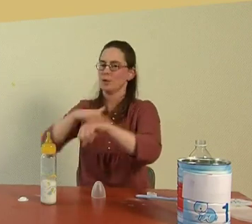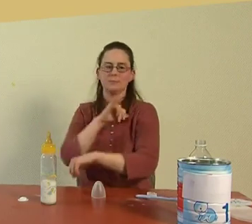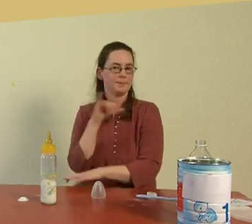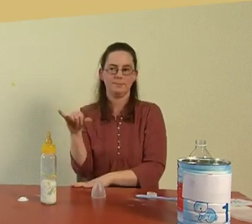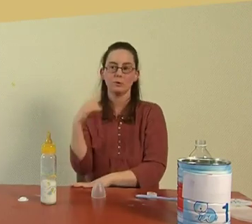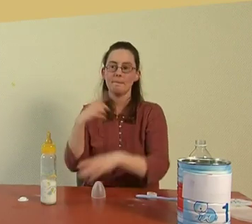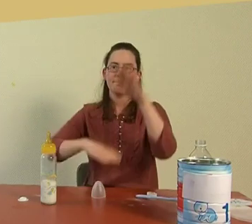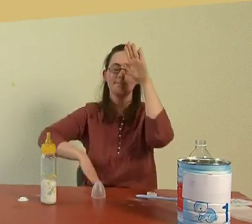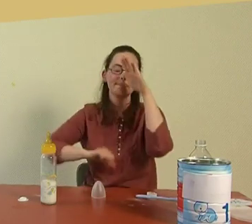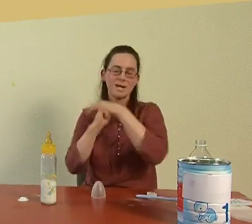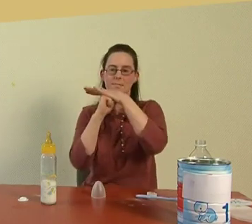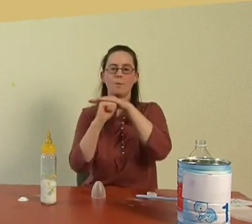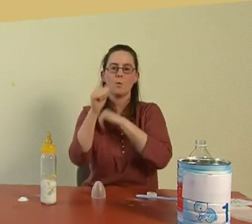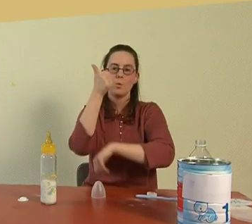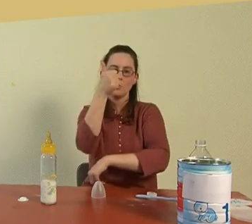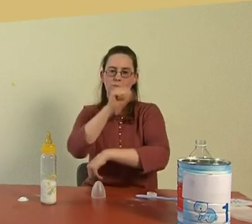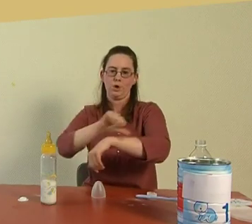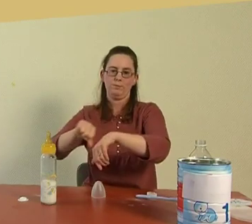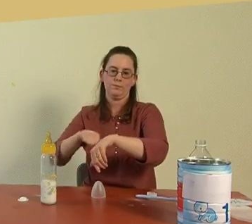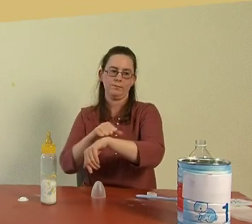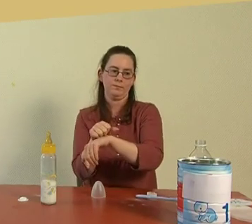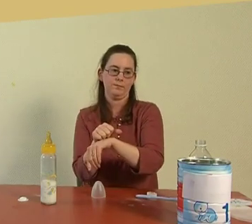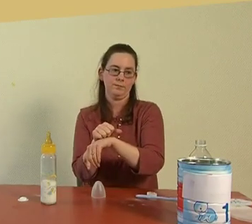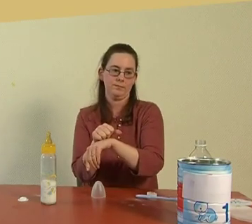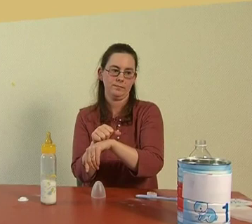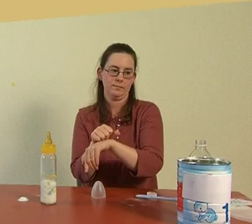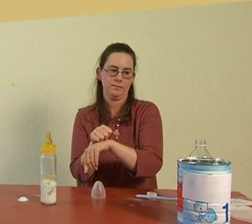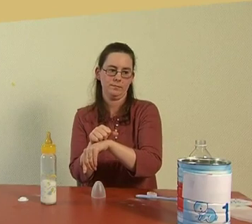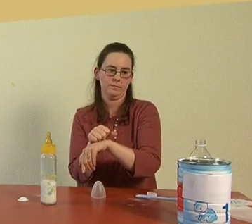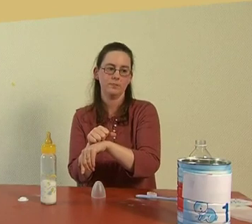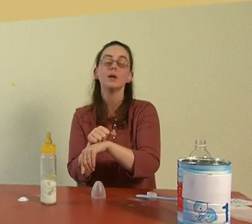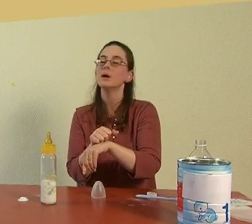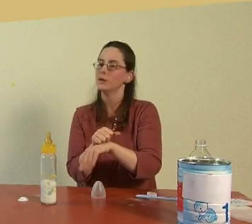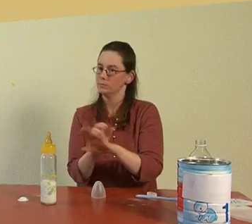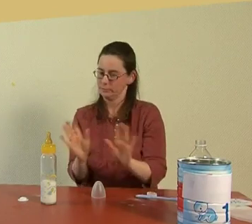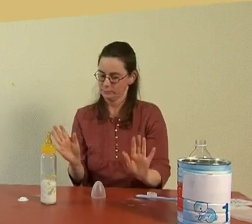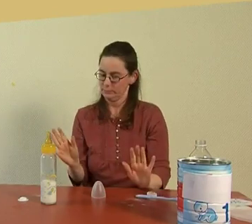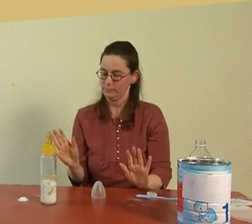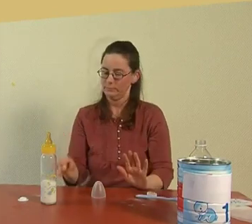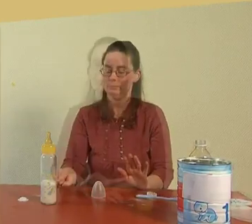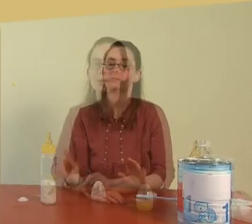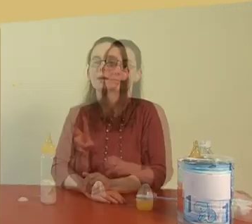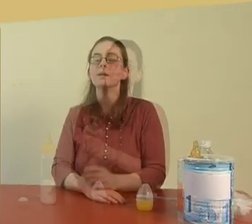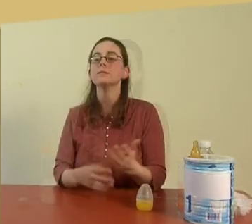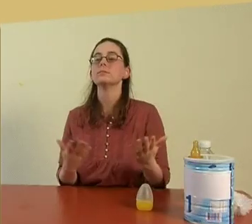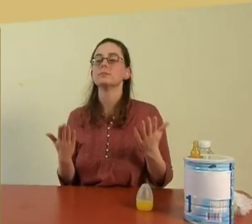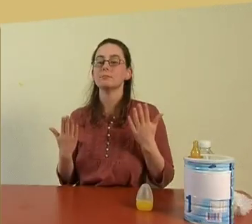Vous pouvez ne pas le garder 1 heure, 2 heures, c'est vraiment maximum 1 heure tel quel.